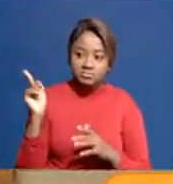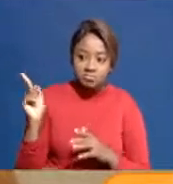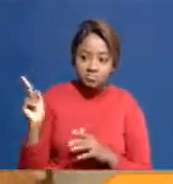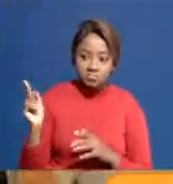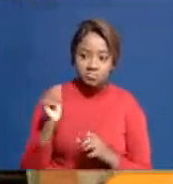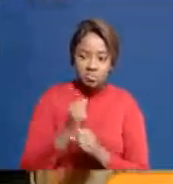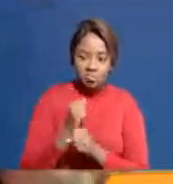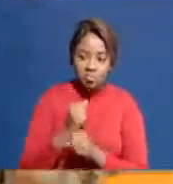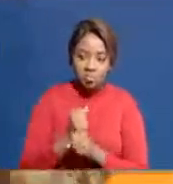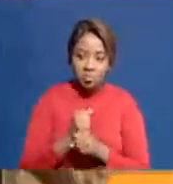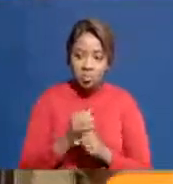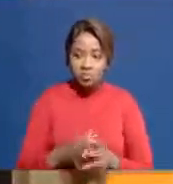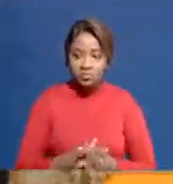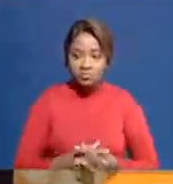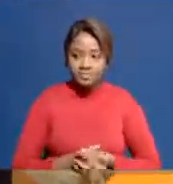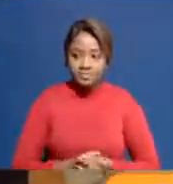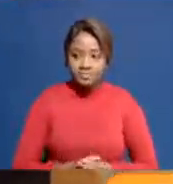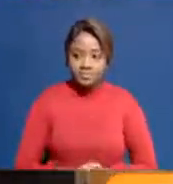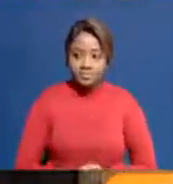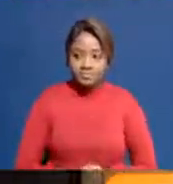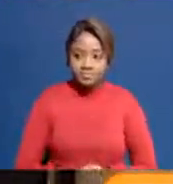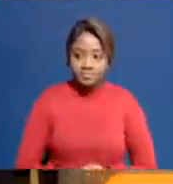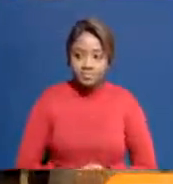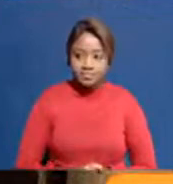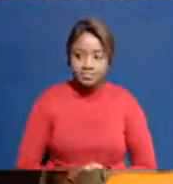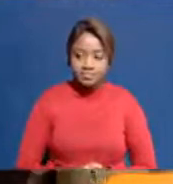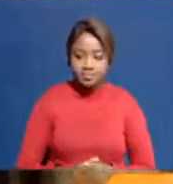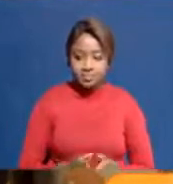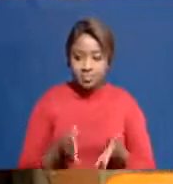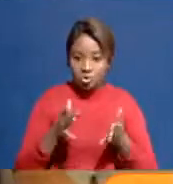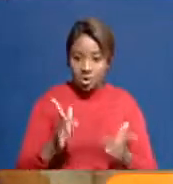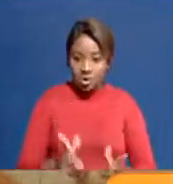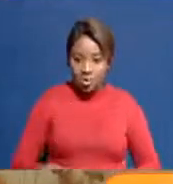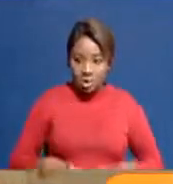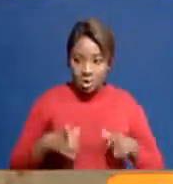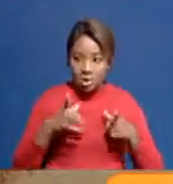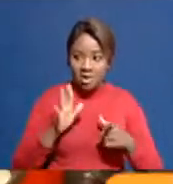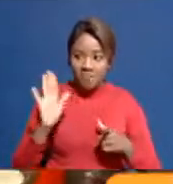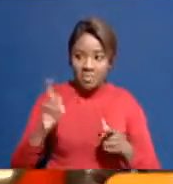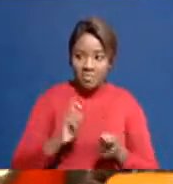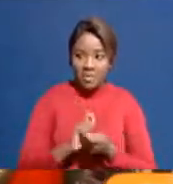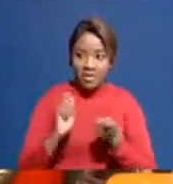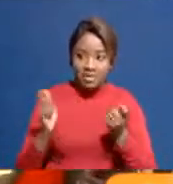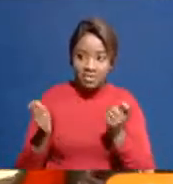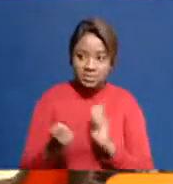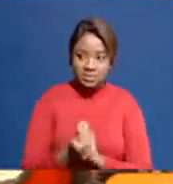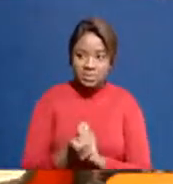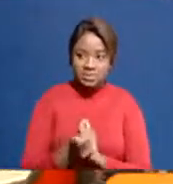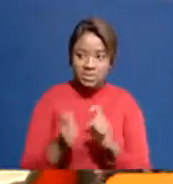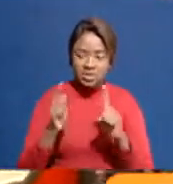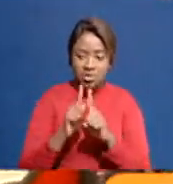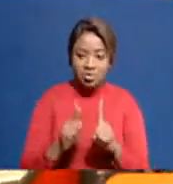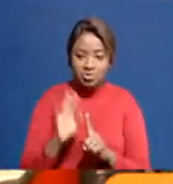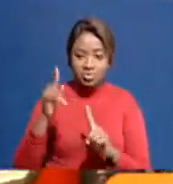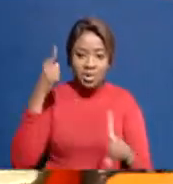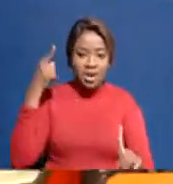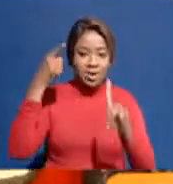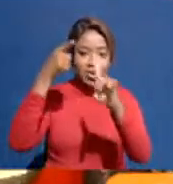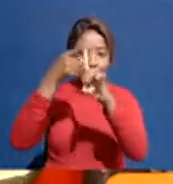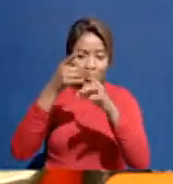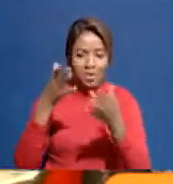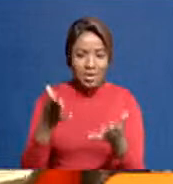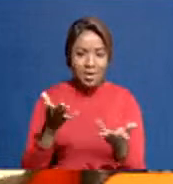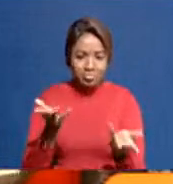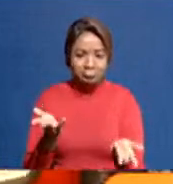na maadili miaka 10 iliyopita, mabadiliko katika maisha yake ni dhahiri, huku ndoto aliyoazimia